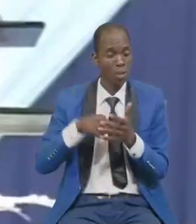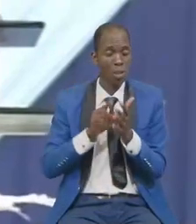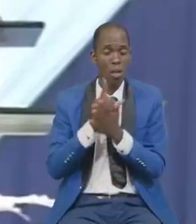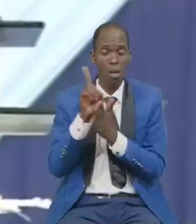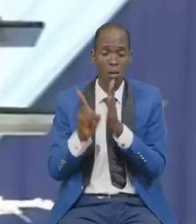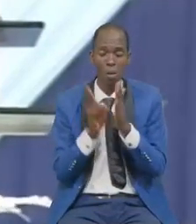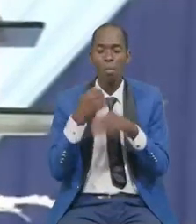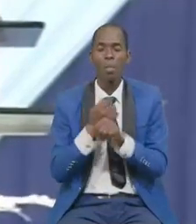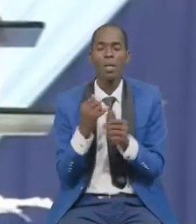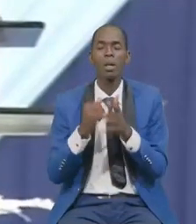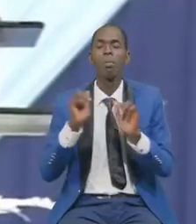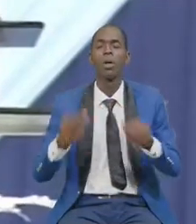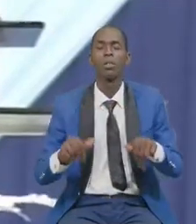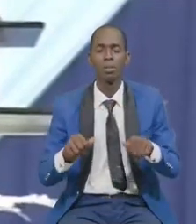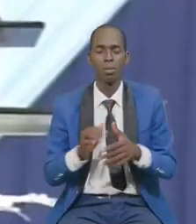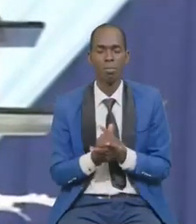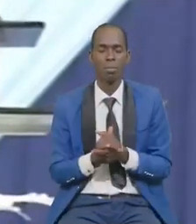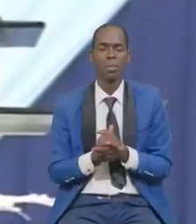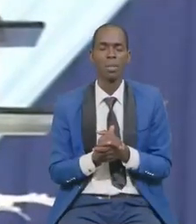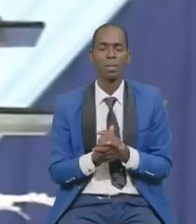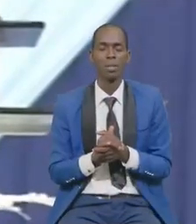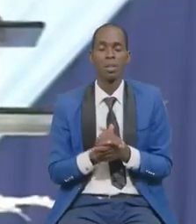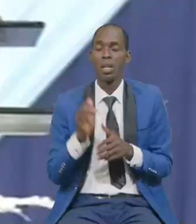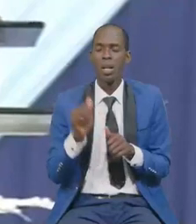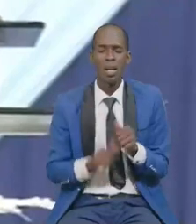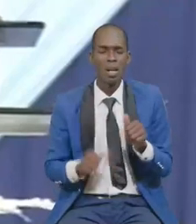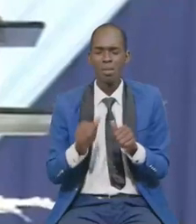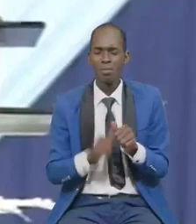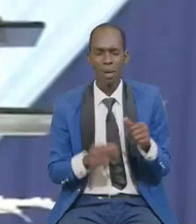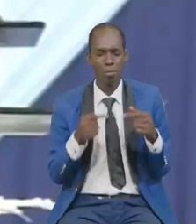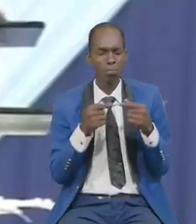possible. Toute contradiction de l'ennemi,